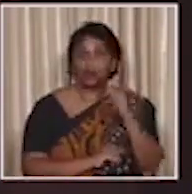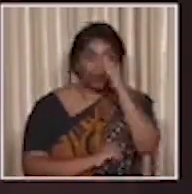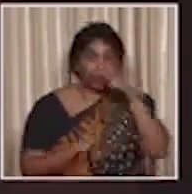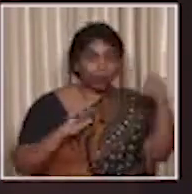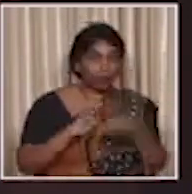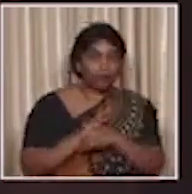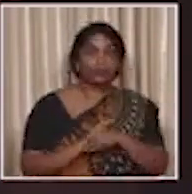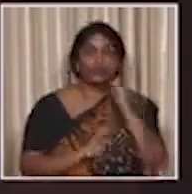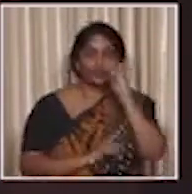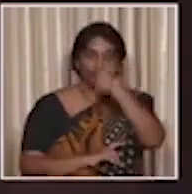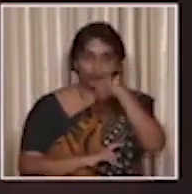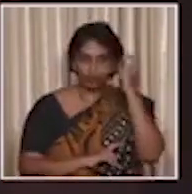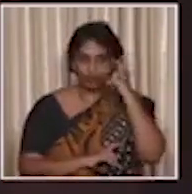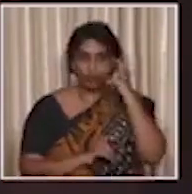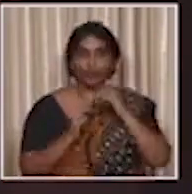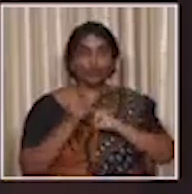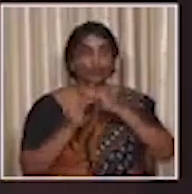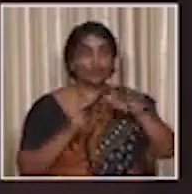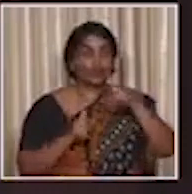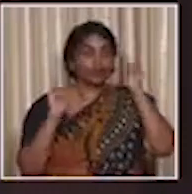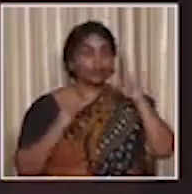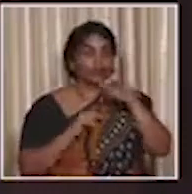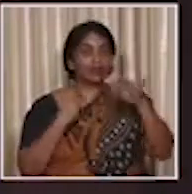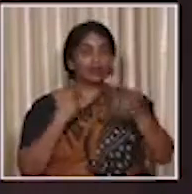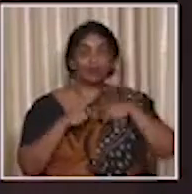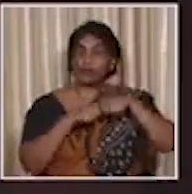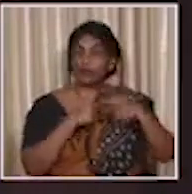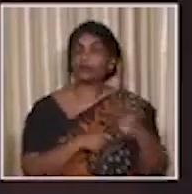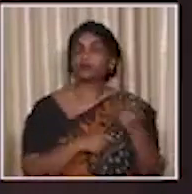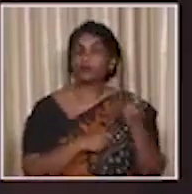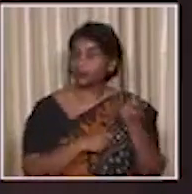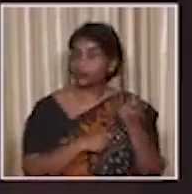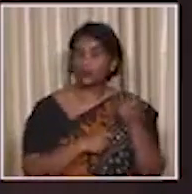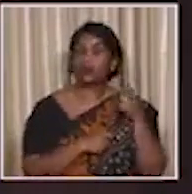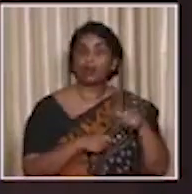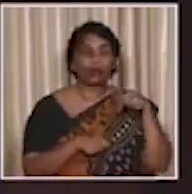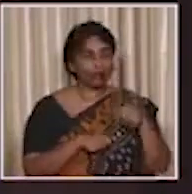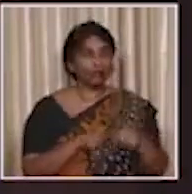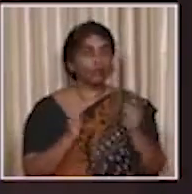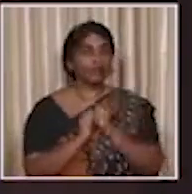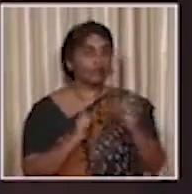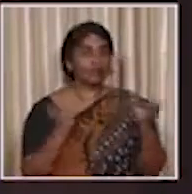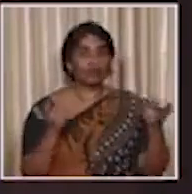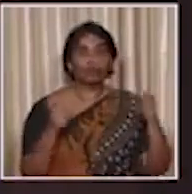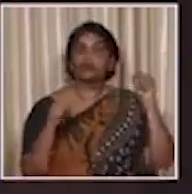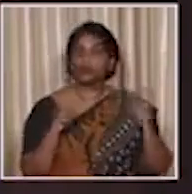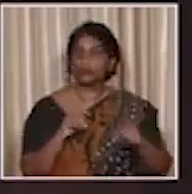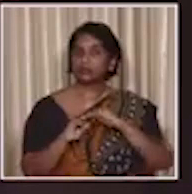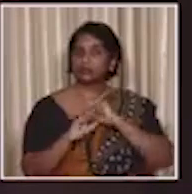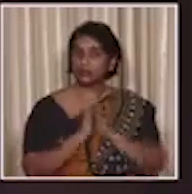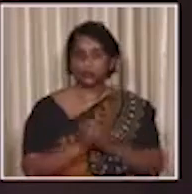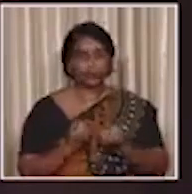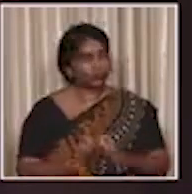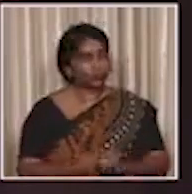එක ජනතාව දන්නවා සූරීවැව ක්‍රීඩාංගණය හදන්න වීදම් කරපු මුදල්ක වලදී අද මොකද්ද වෙලා තියෙන්නේ අද මේ රටේ